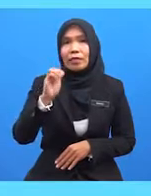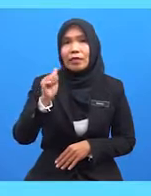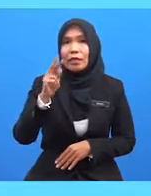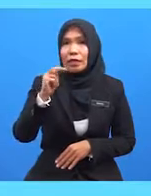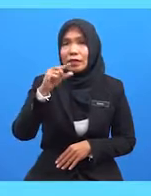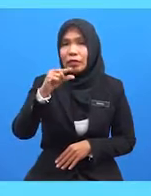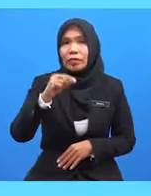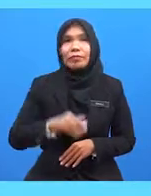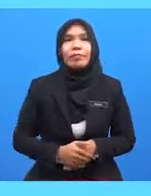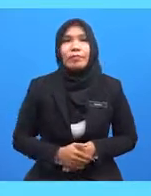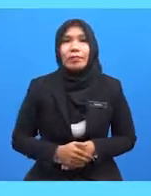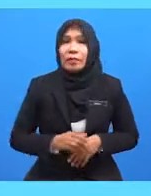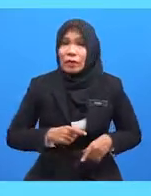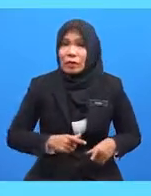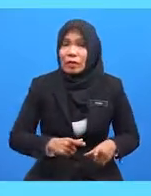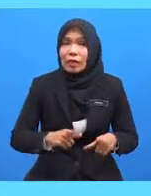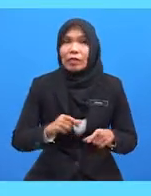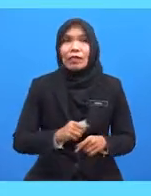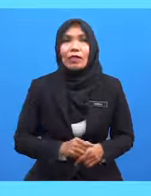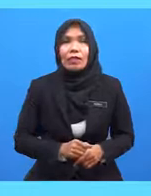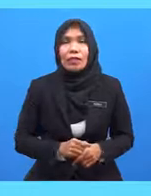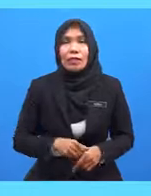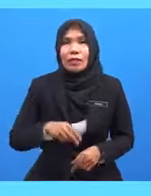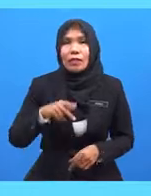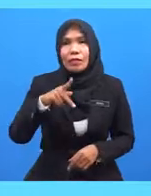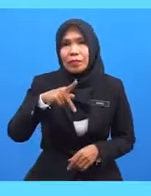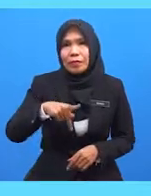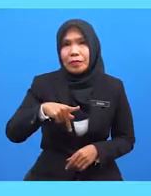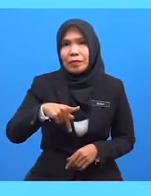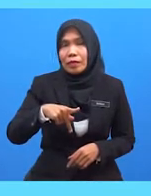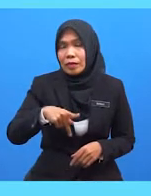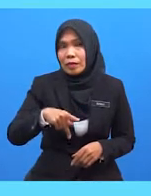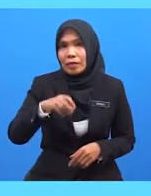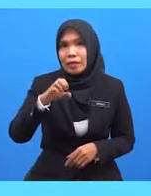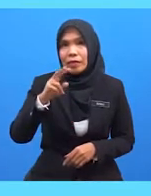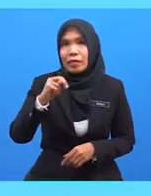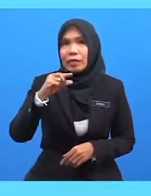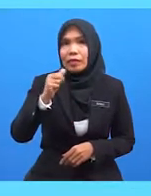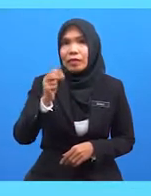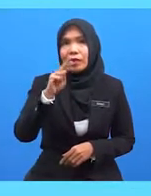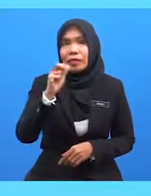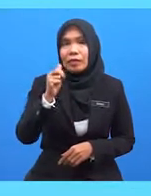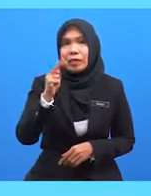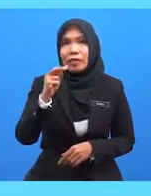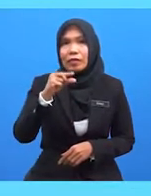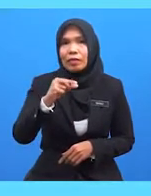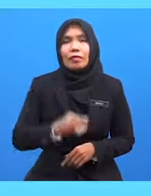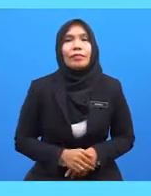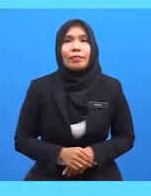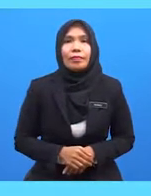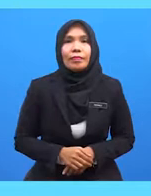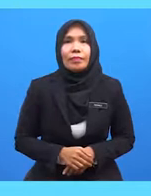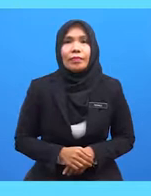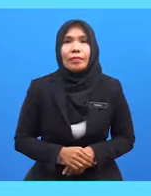dengan karyanya Hikayat Al-Salikin. Di Brunei, kegiatan menulis kitab-kitab agama